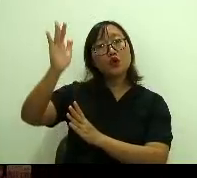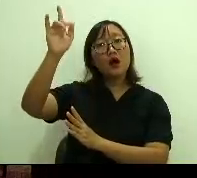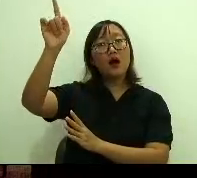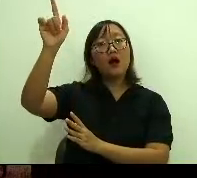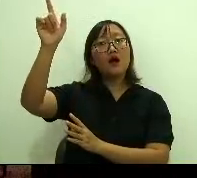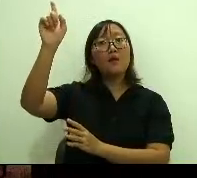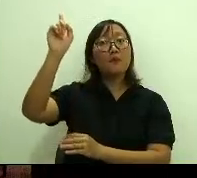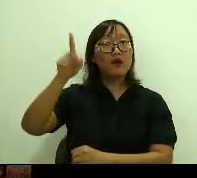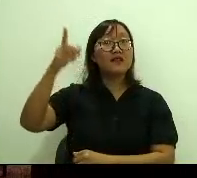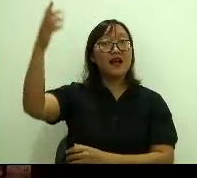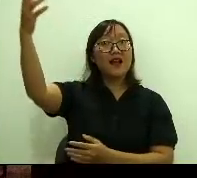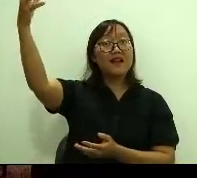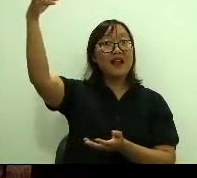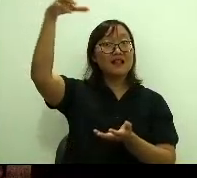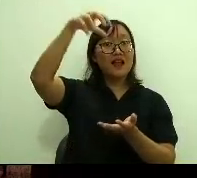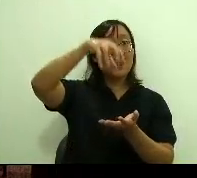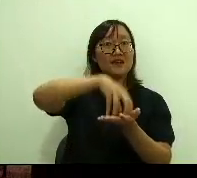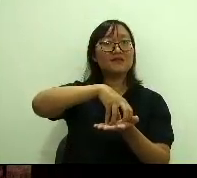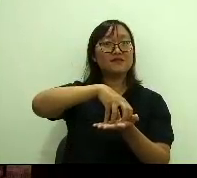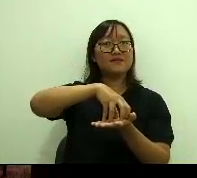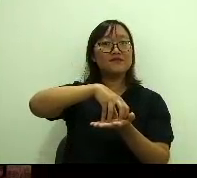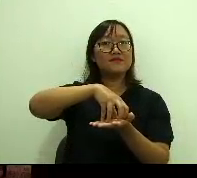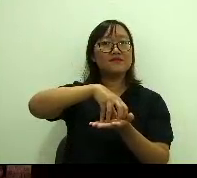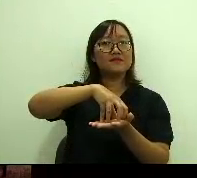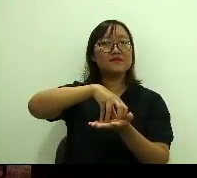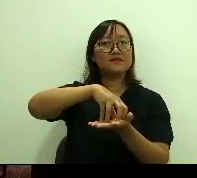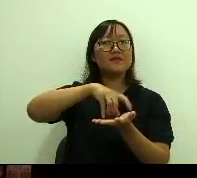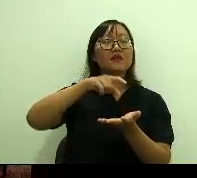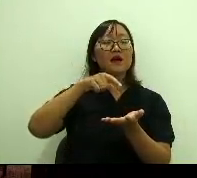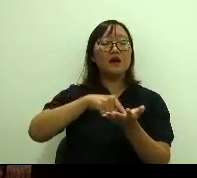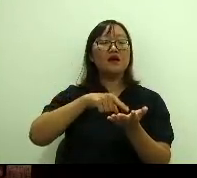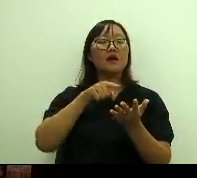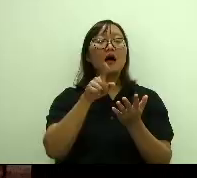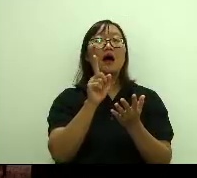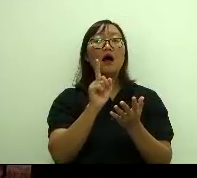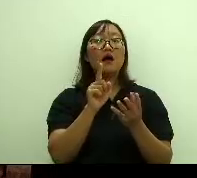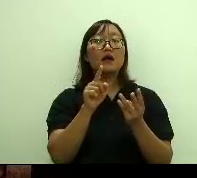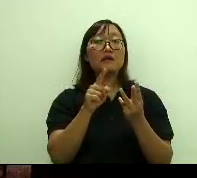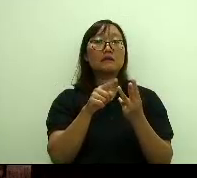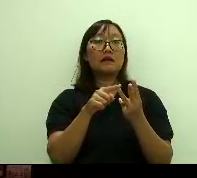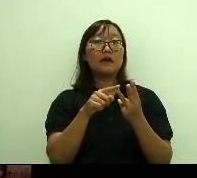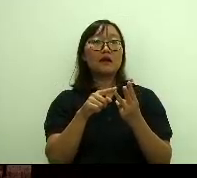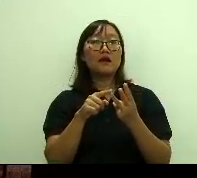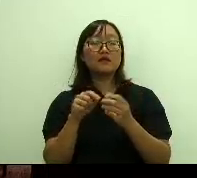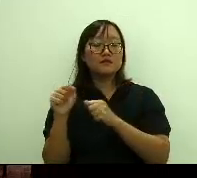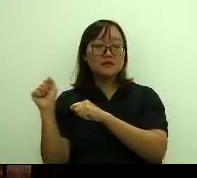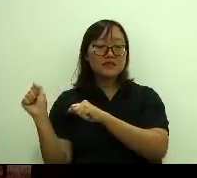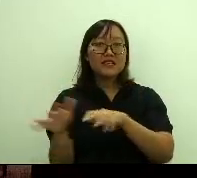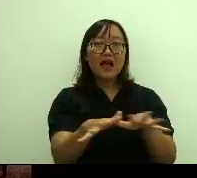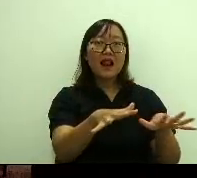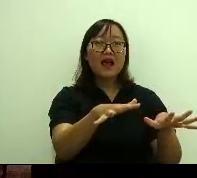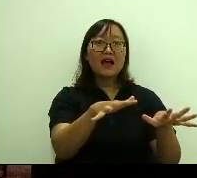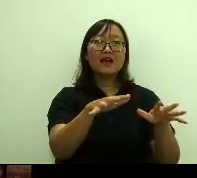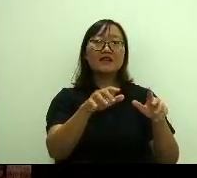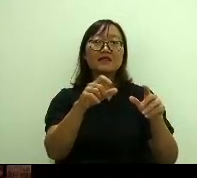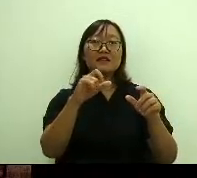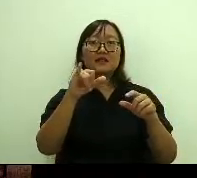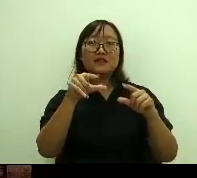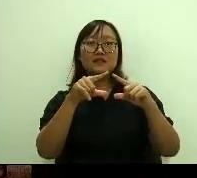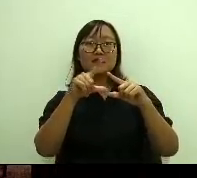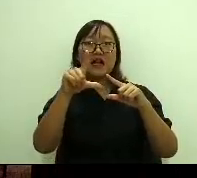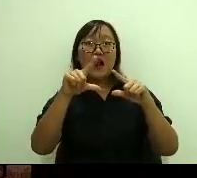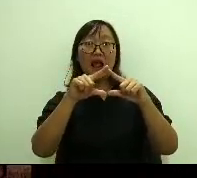atau jaring melambangkan gereja. Dan ikan adalah anggota gereja, kita